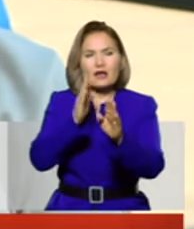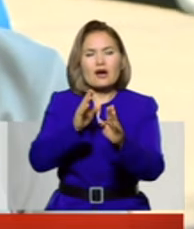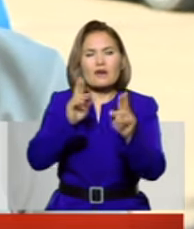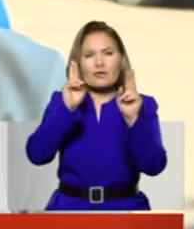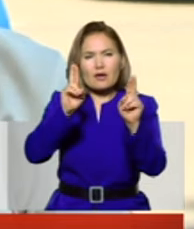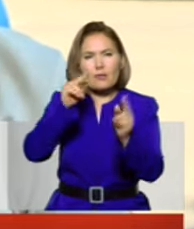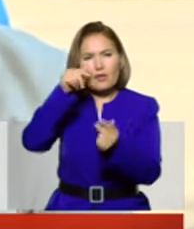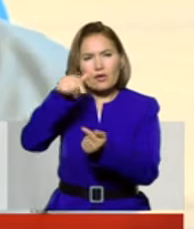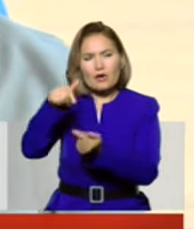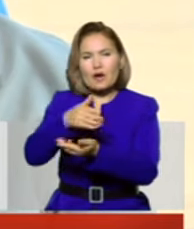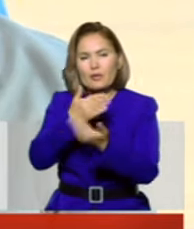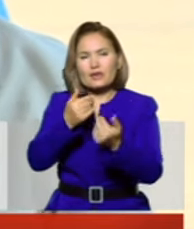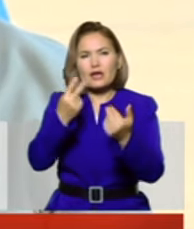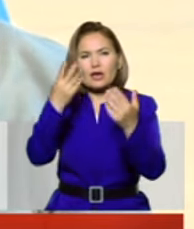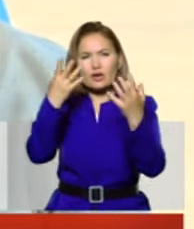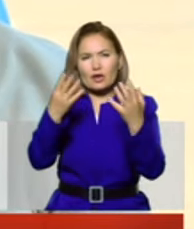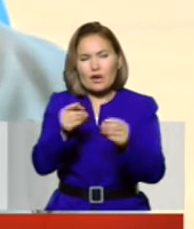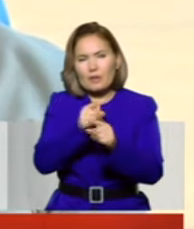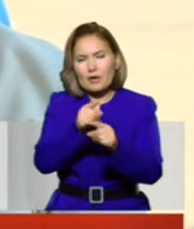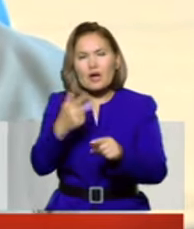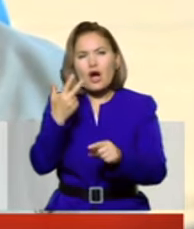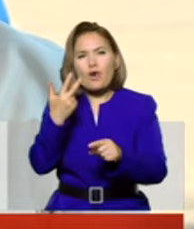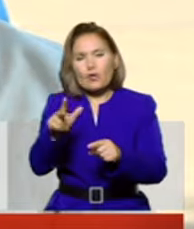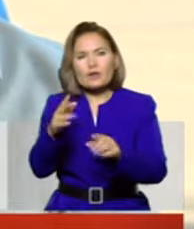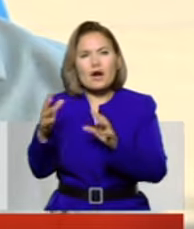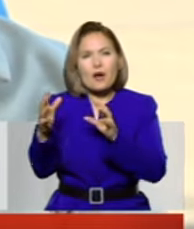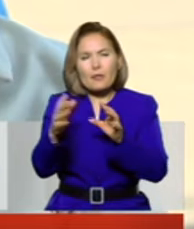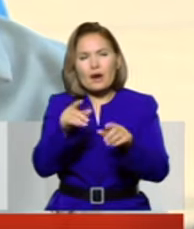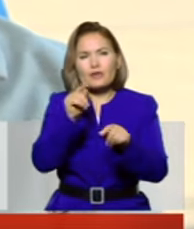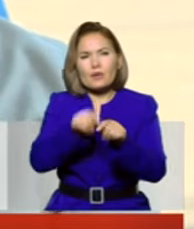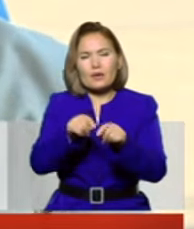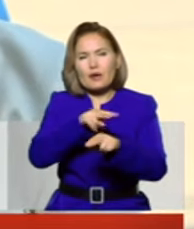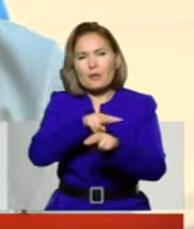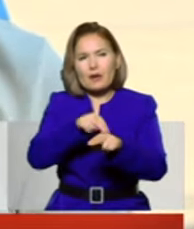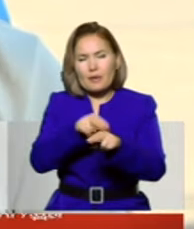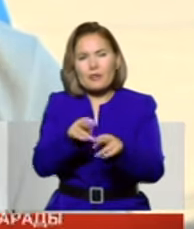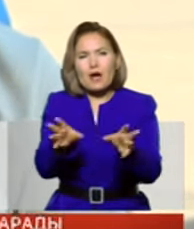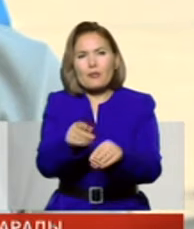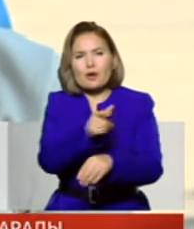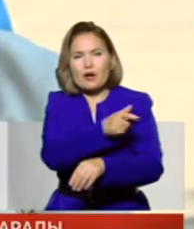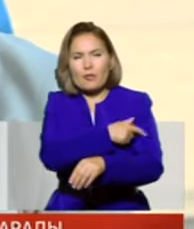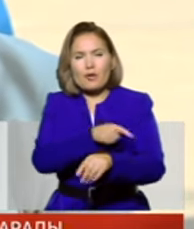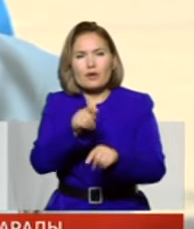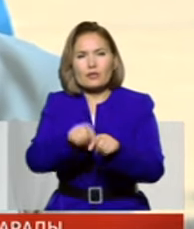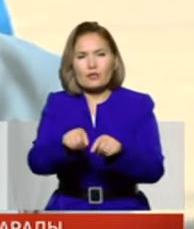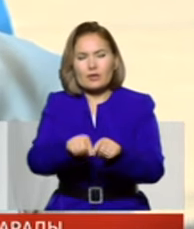анықталды. Екі күннің ішінде 30-дан аса автобусқа полиция қызметкерлері